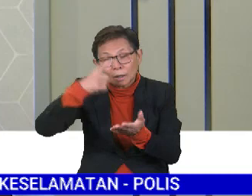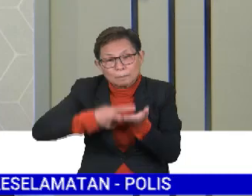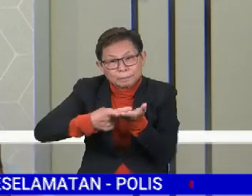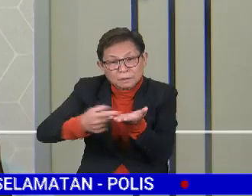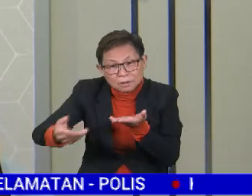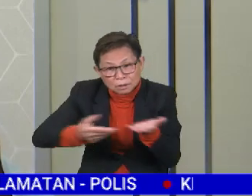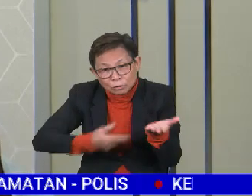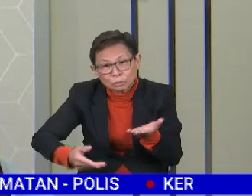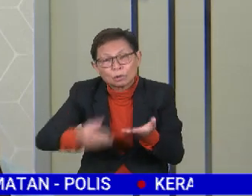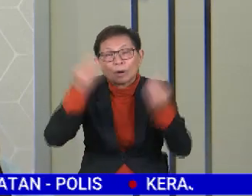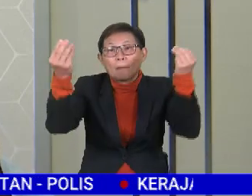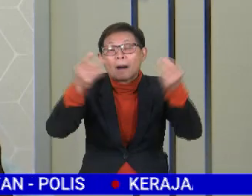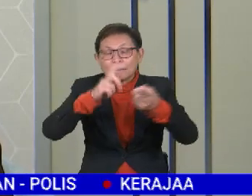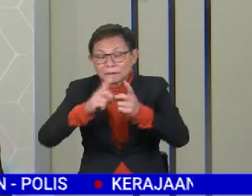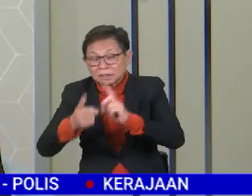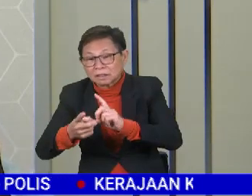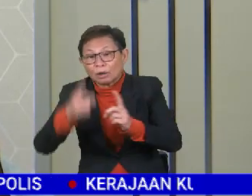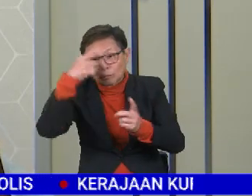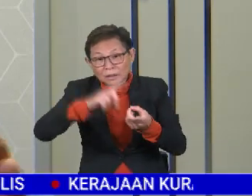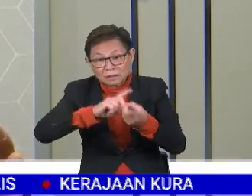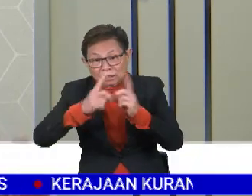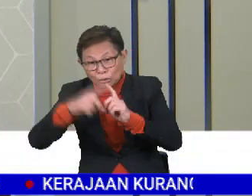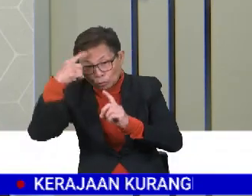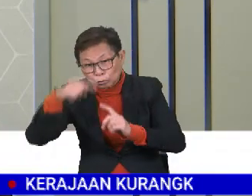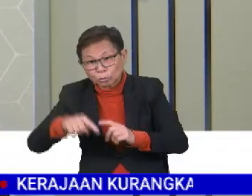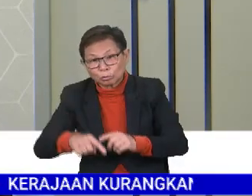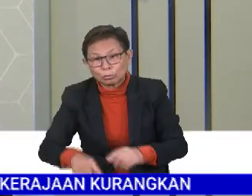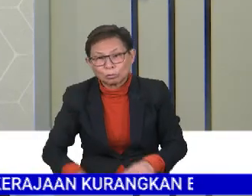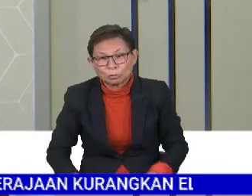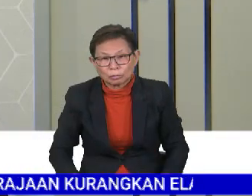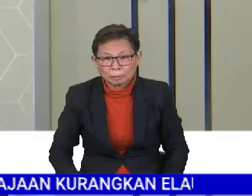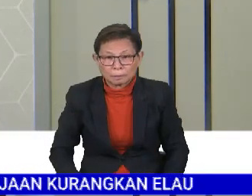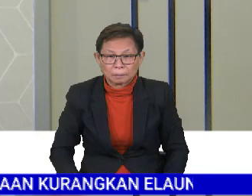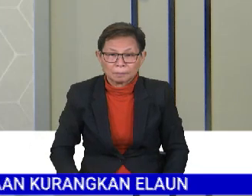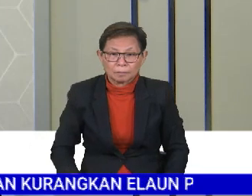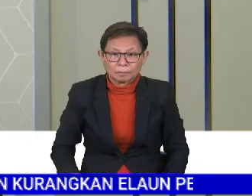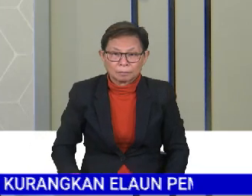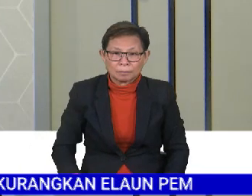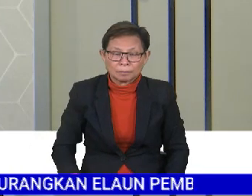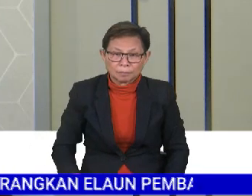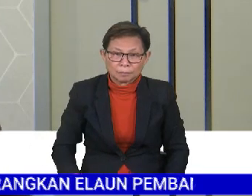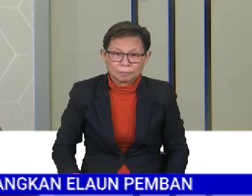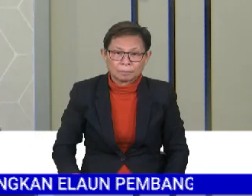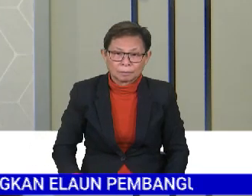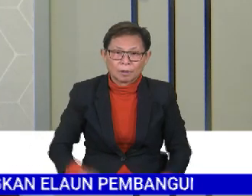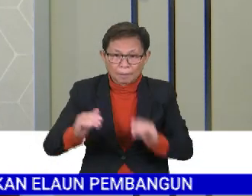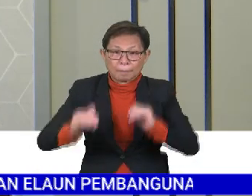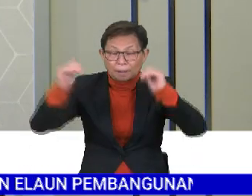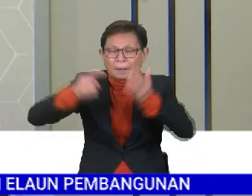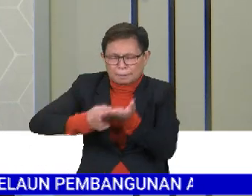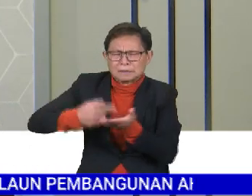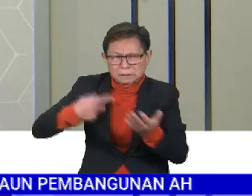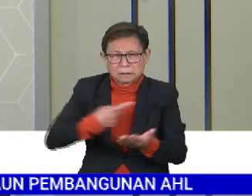ke majlis digital dan sebagainya untuk mewujudkan satu lagi badan ataupun kita beri peranan ini kepada Digital Perak. Itu di peringkat